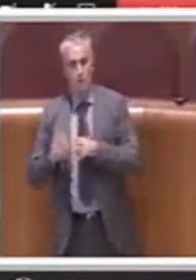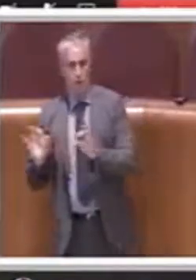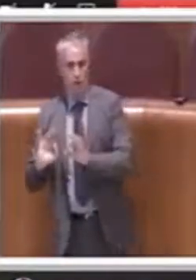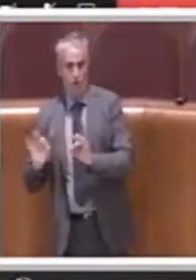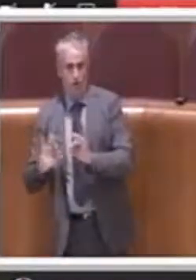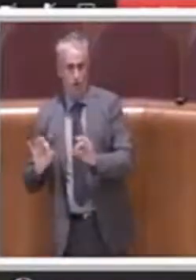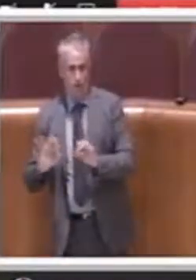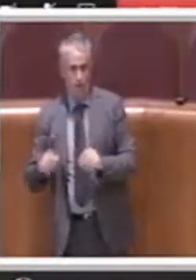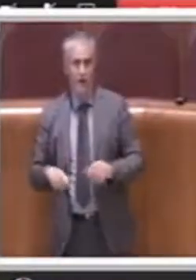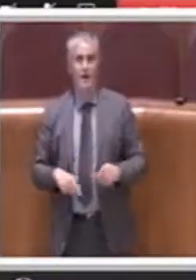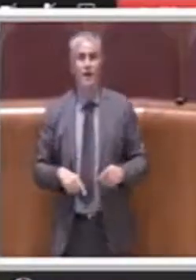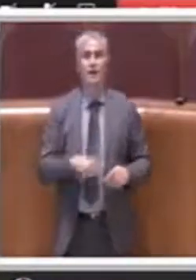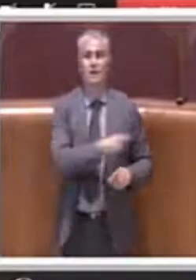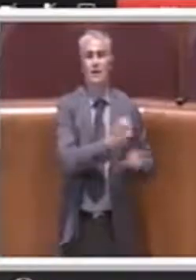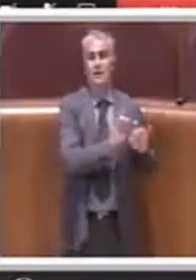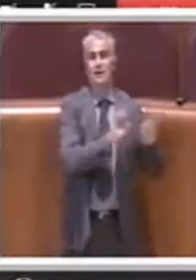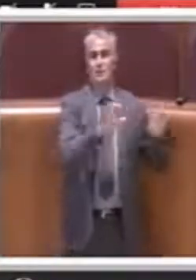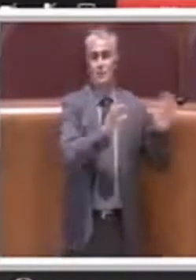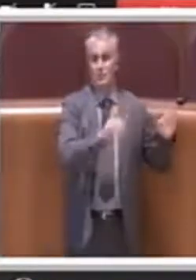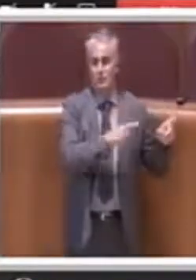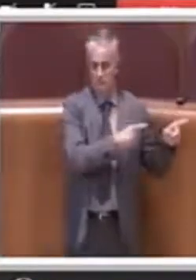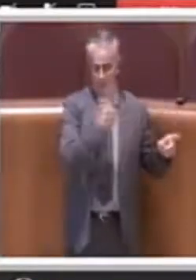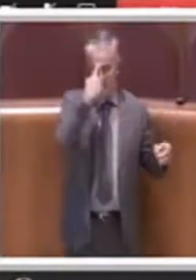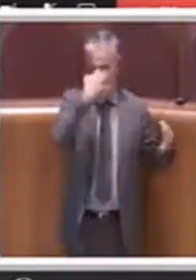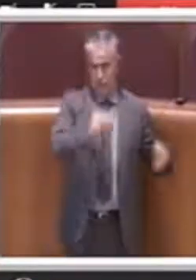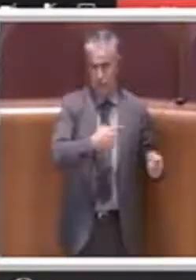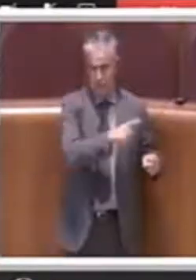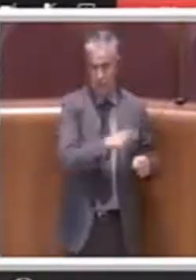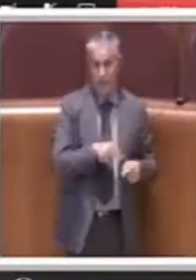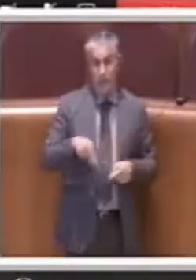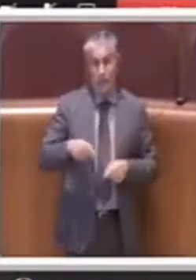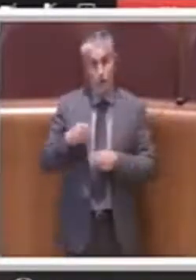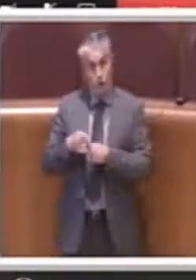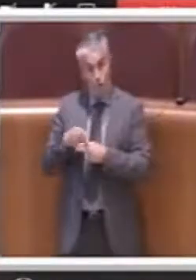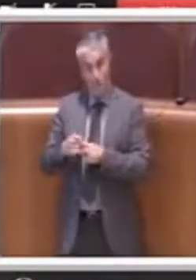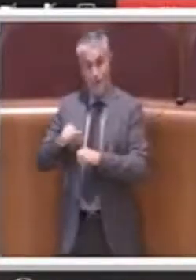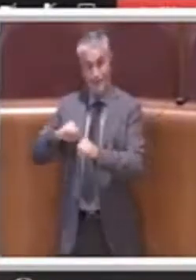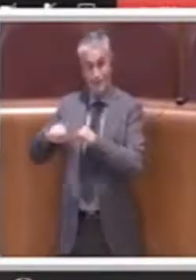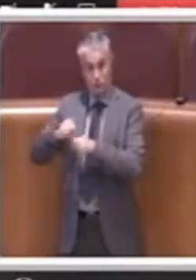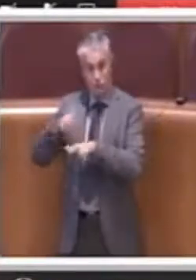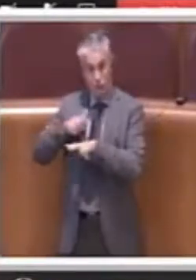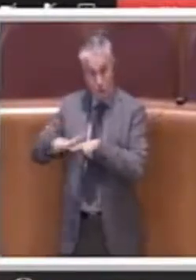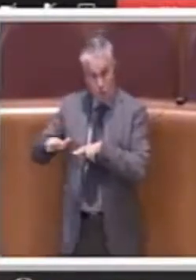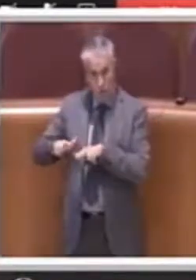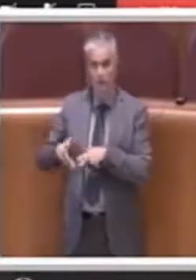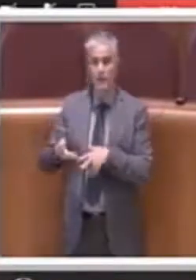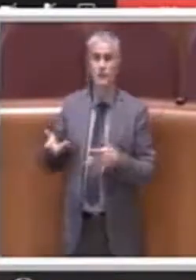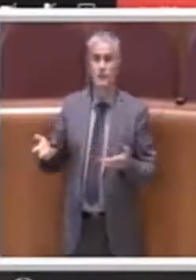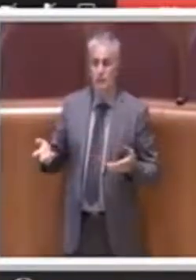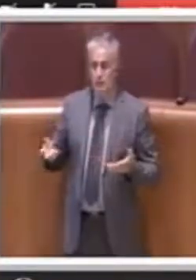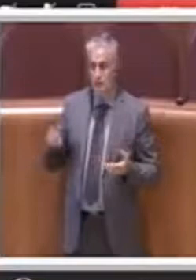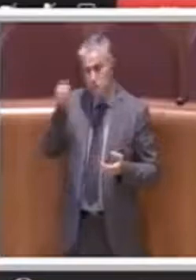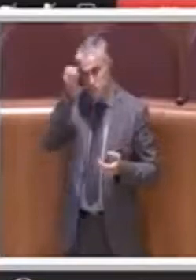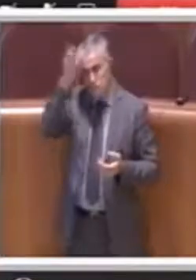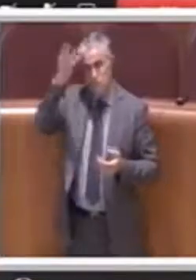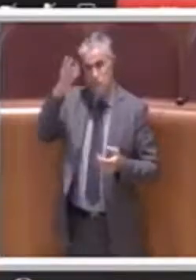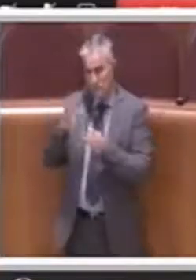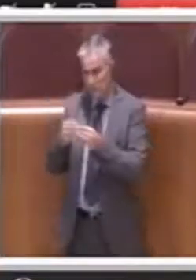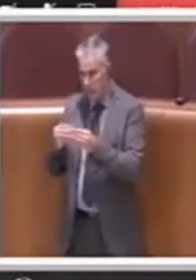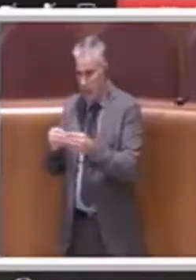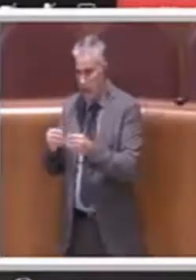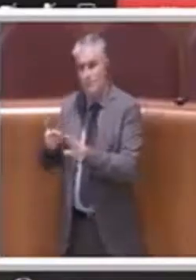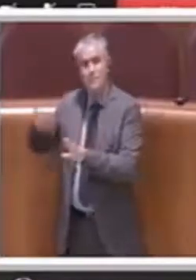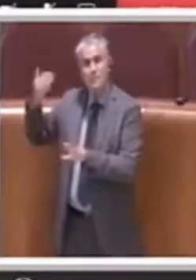valenza ben diversa. Ma vorrei ricordare appunto che questa amministrazione ha posto in essere anche cose mai poste in essere dalle